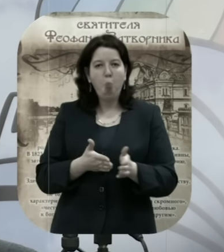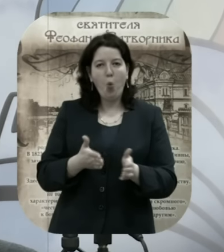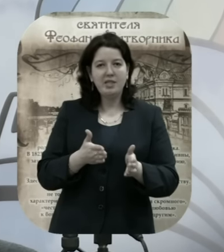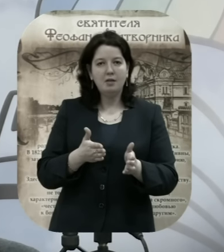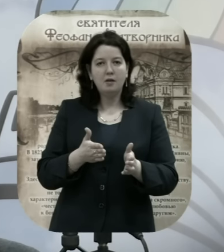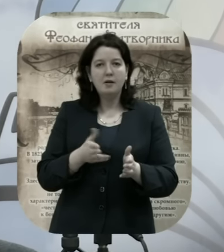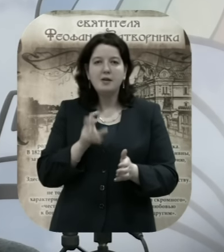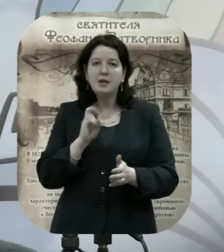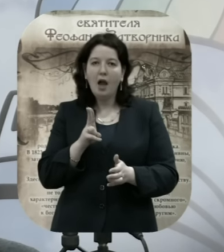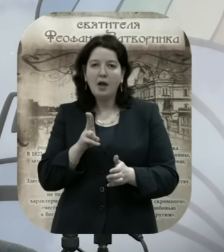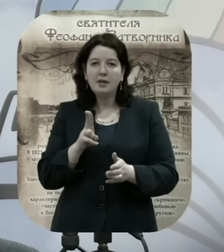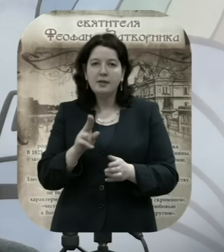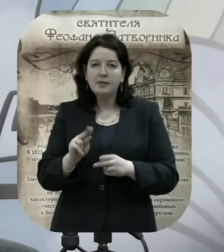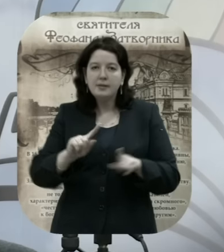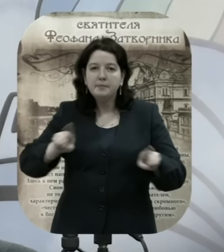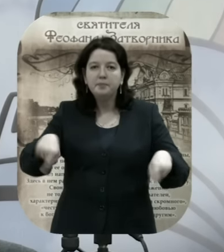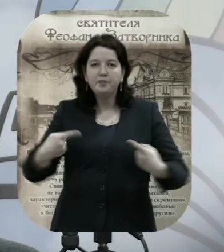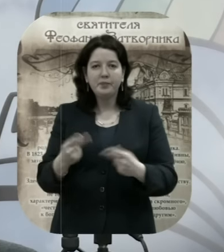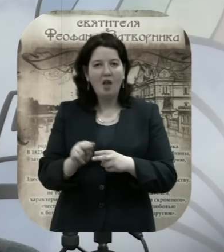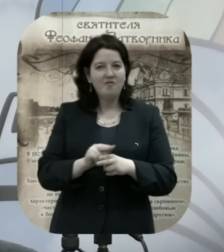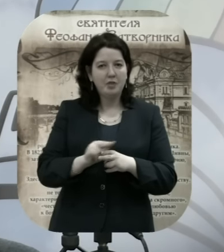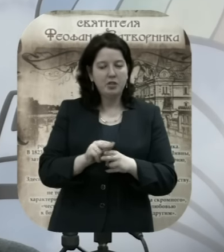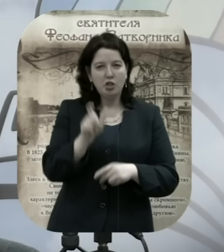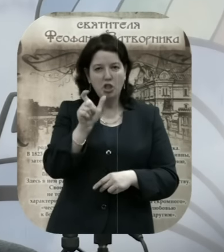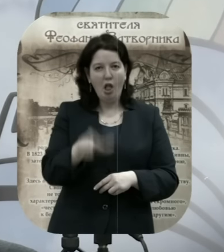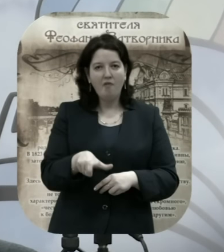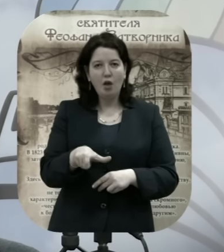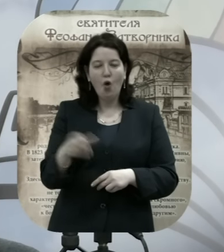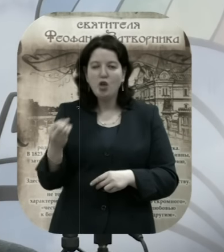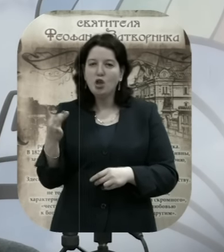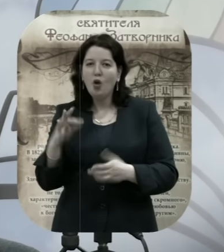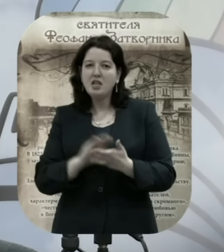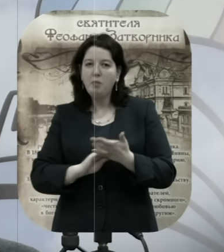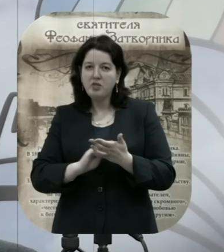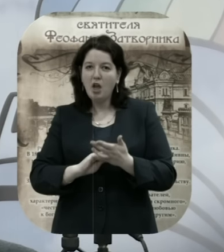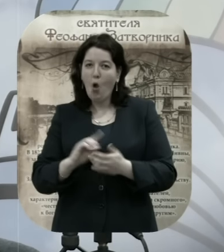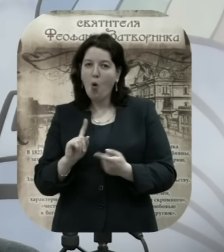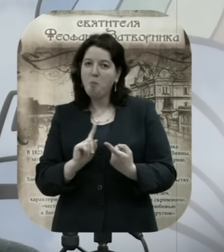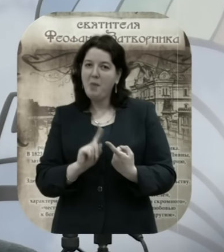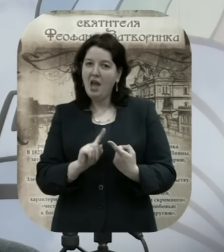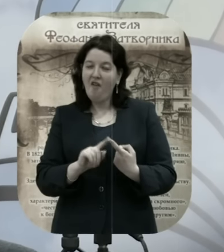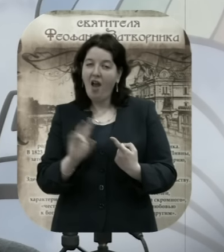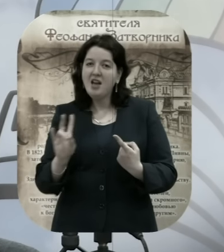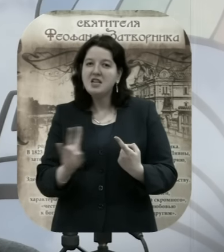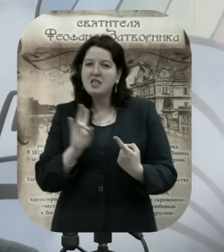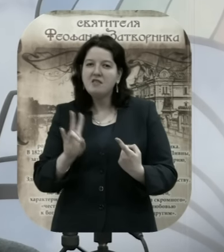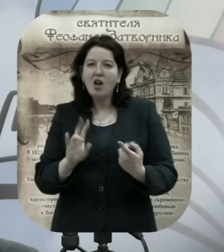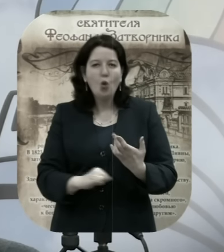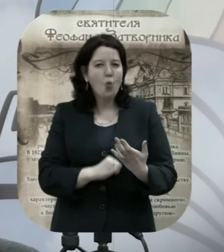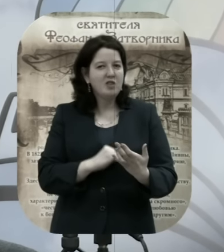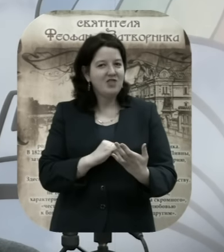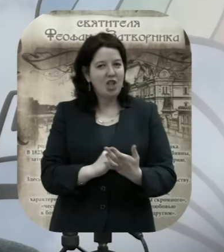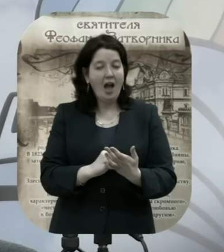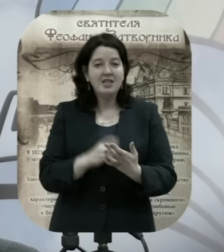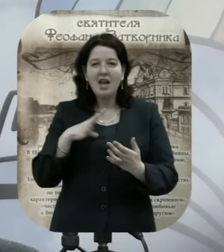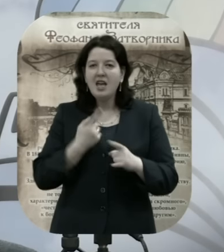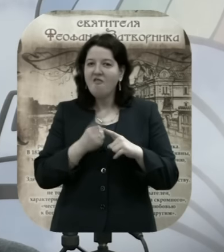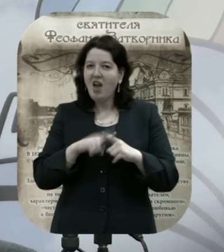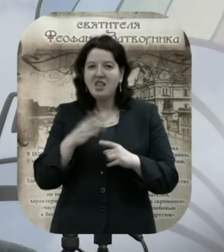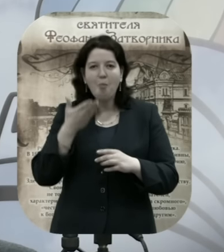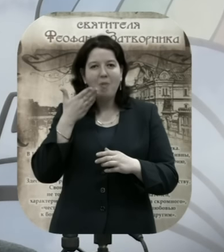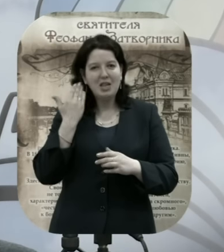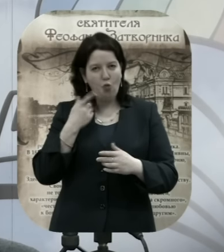путь исцеления человека. Значит, еще раз повторяю. Первое. Христианство утверждает, и мы в этом легко, легчайшим